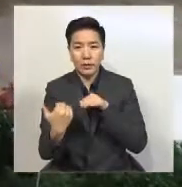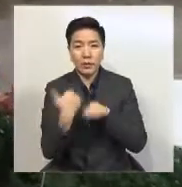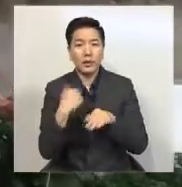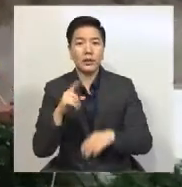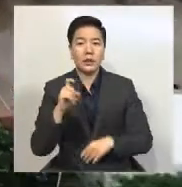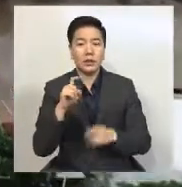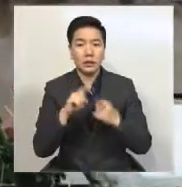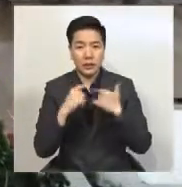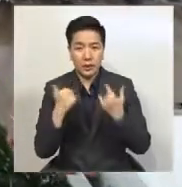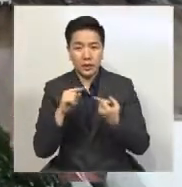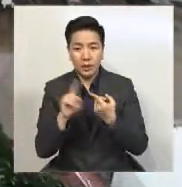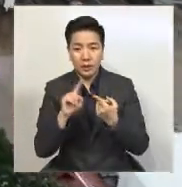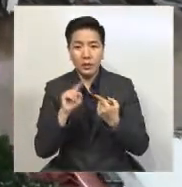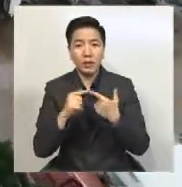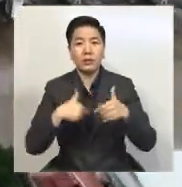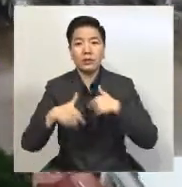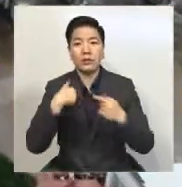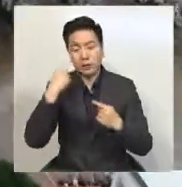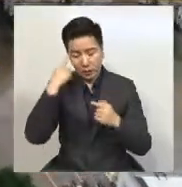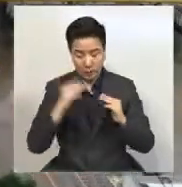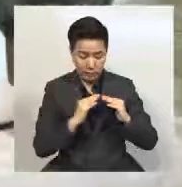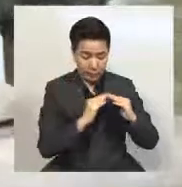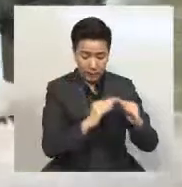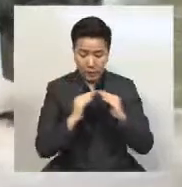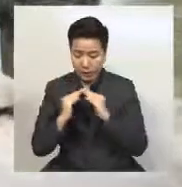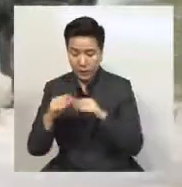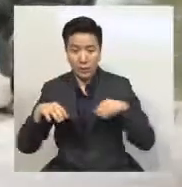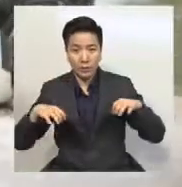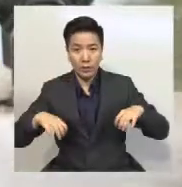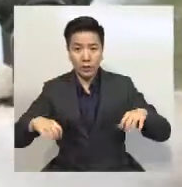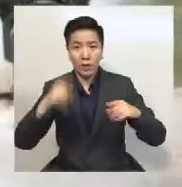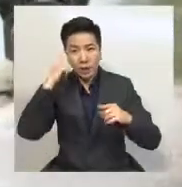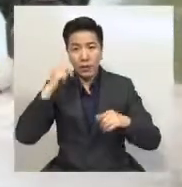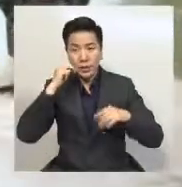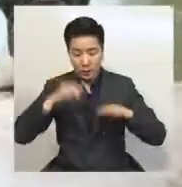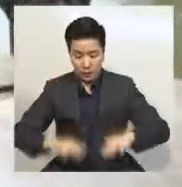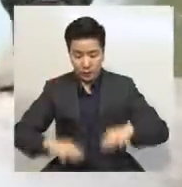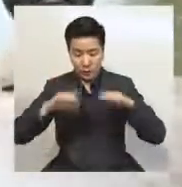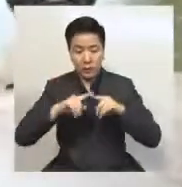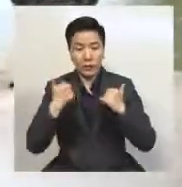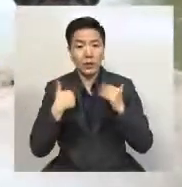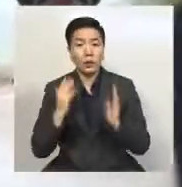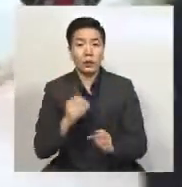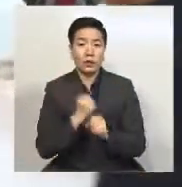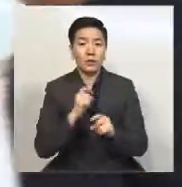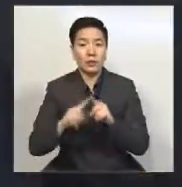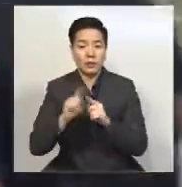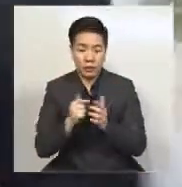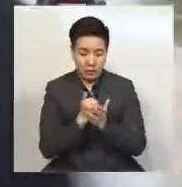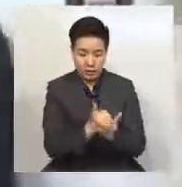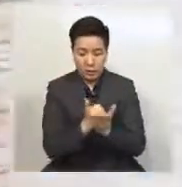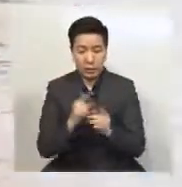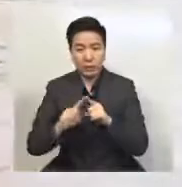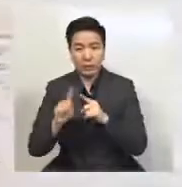าได้นอกจากนี้ยังมีชุมชนที่อยู่สองข้างทางถนนมะลิวันถูกน้ำท่วมสูงเจ้าหน้าที่หลายหน่วยงานเร่งเข้าช่วย